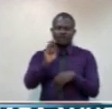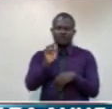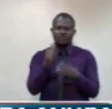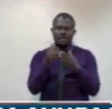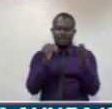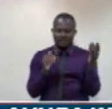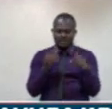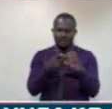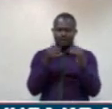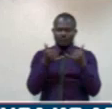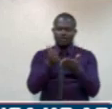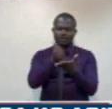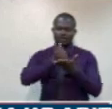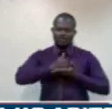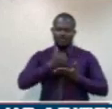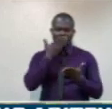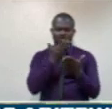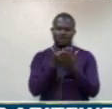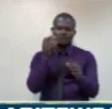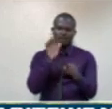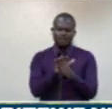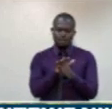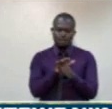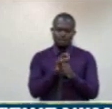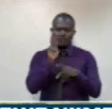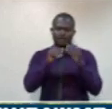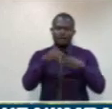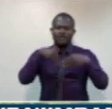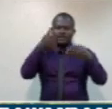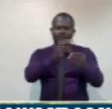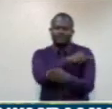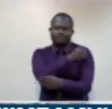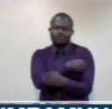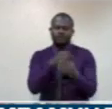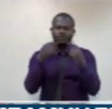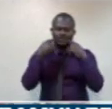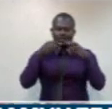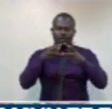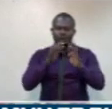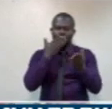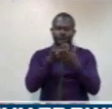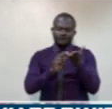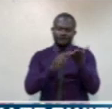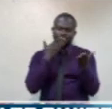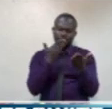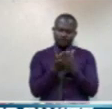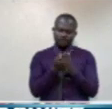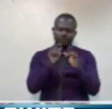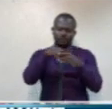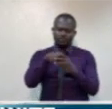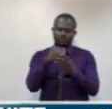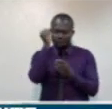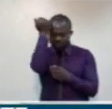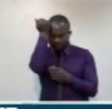ubu rwose batuvunya amaguru byabaye byiza cyane. Abaturage bahawe ibi bitaro basanga uburyo bwiza bwo kwibyaza umusaruro ari ukwitabira ubwisungane